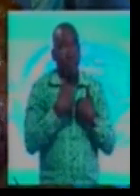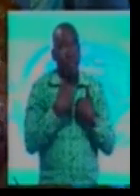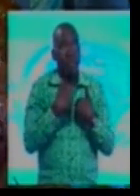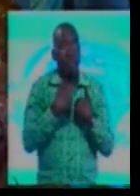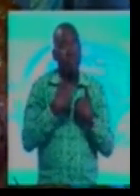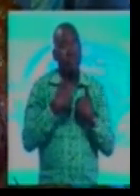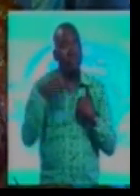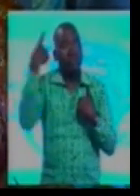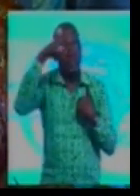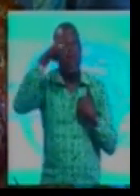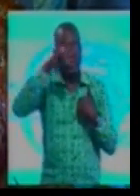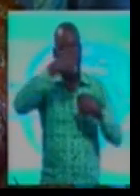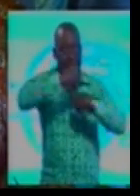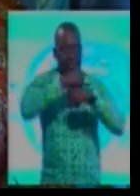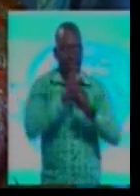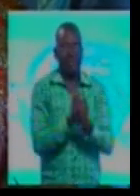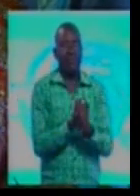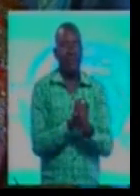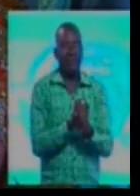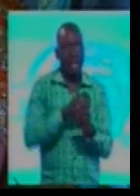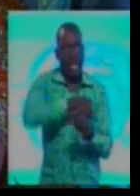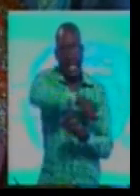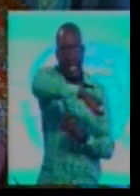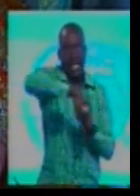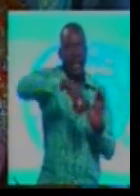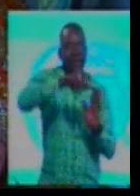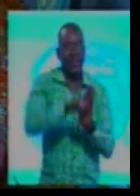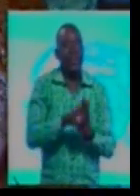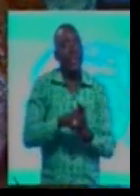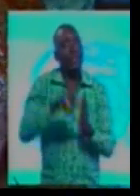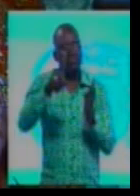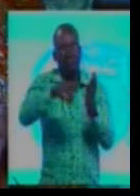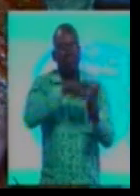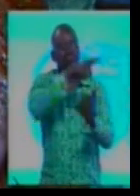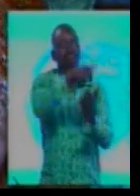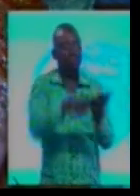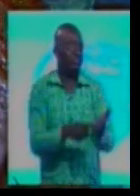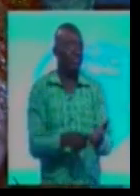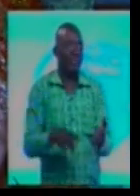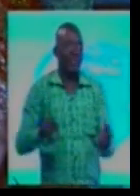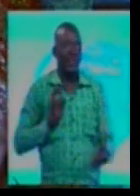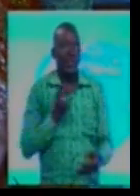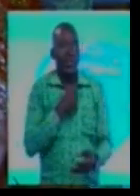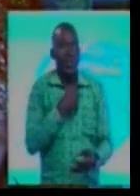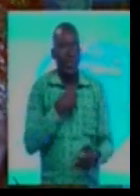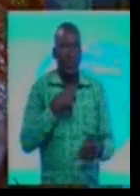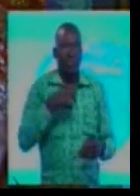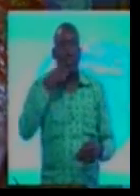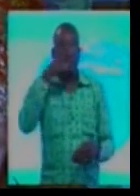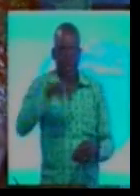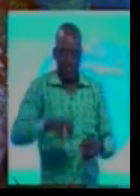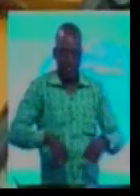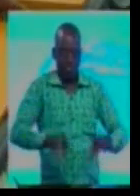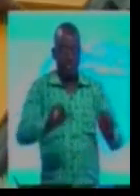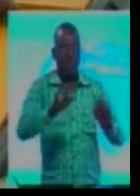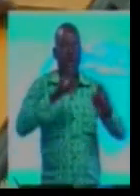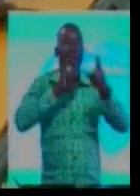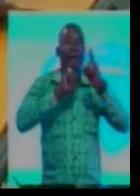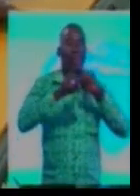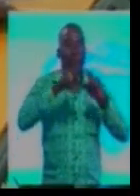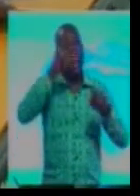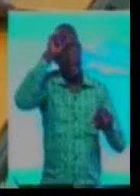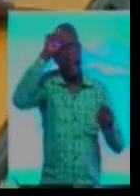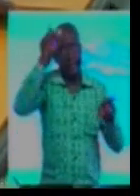compassion et créer un environnement qui ne va pas stigmatiser. Et nous devons continuer vraiment à parler à nos